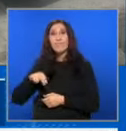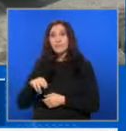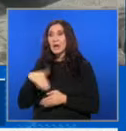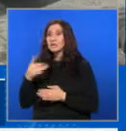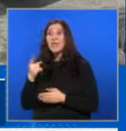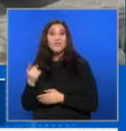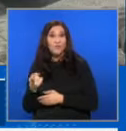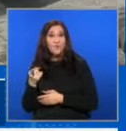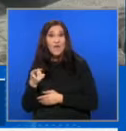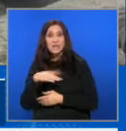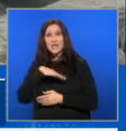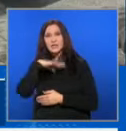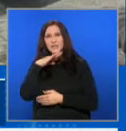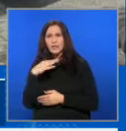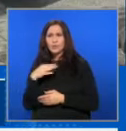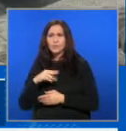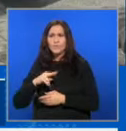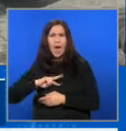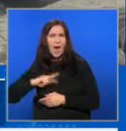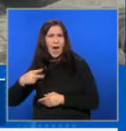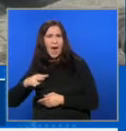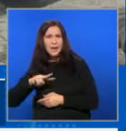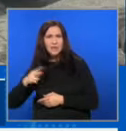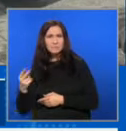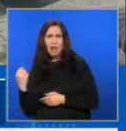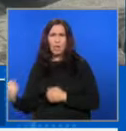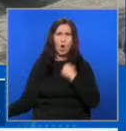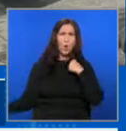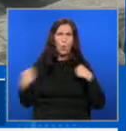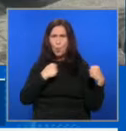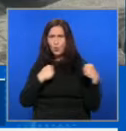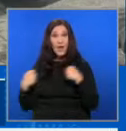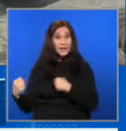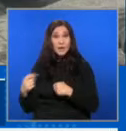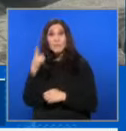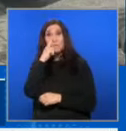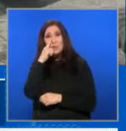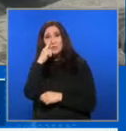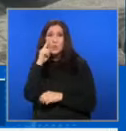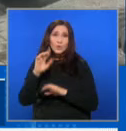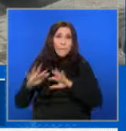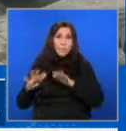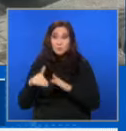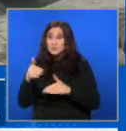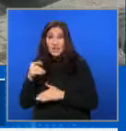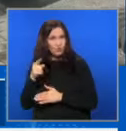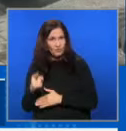това се е стигнало до размяна на удари. Минута, може би, след това Стоянов